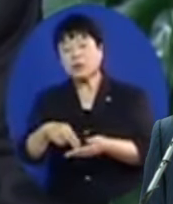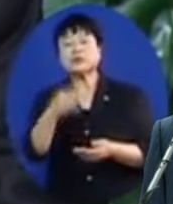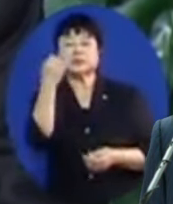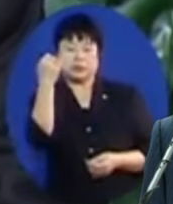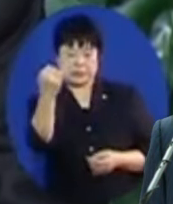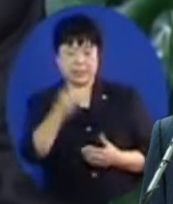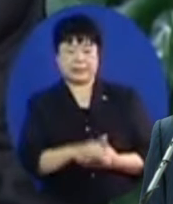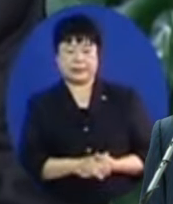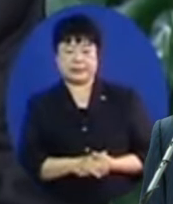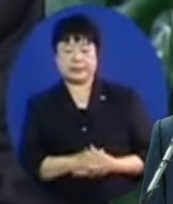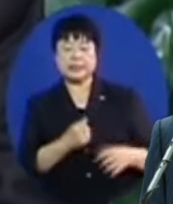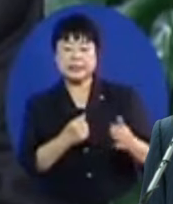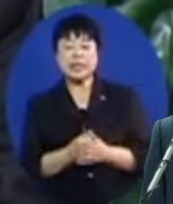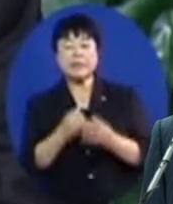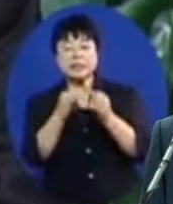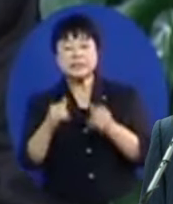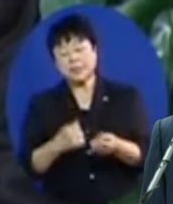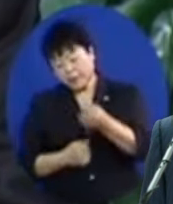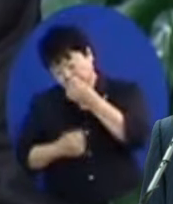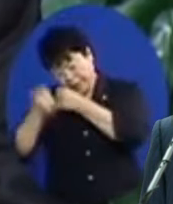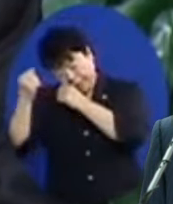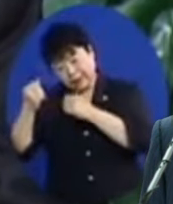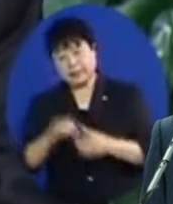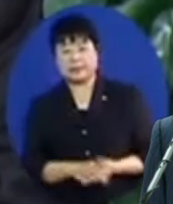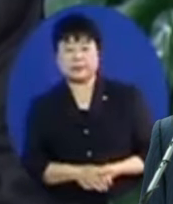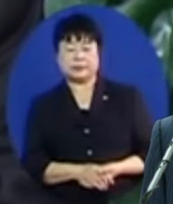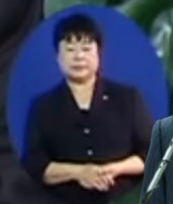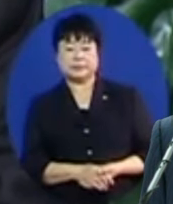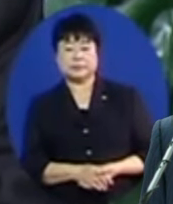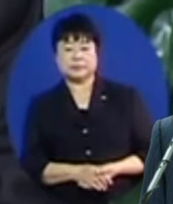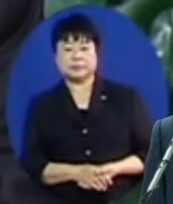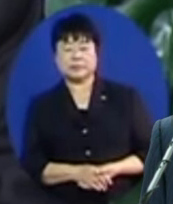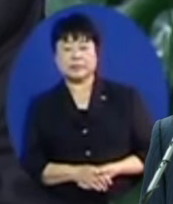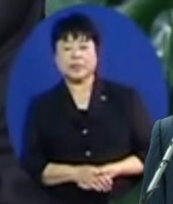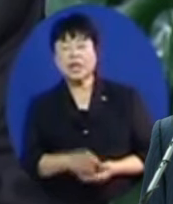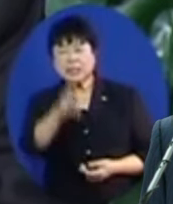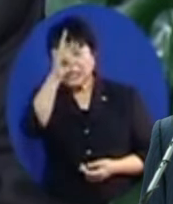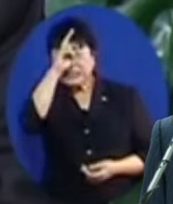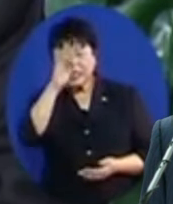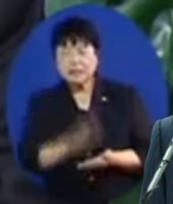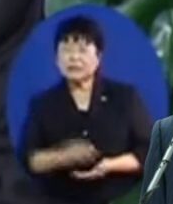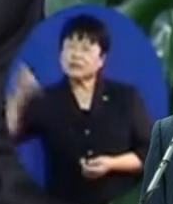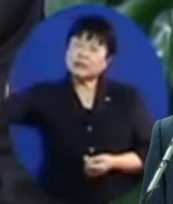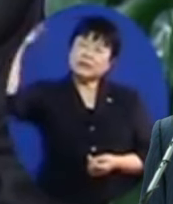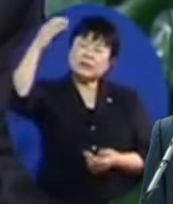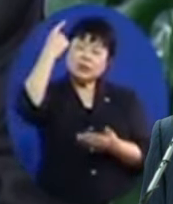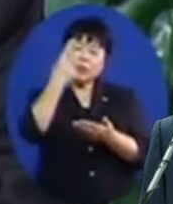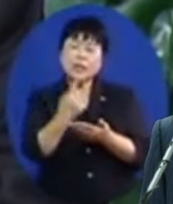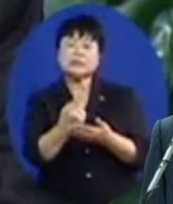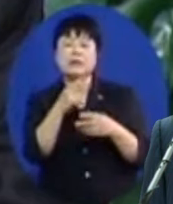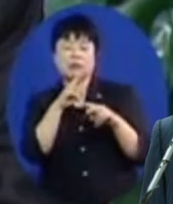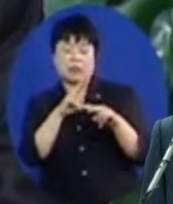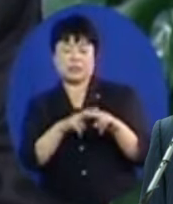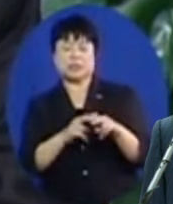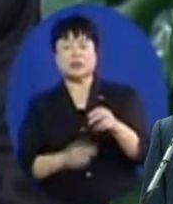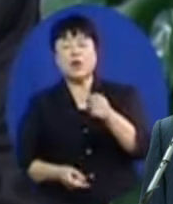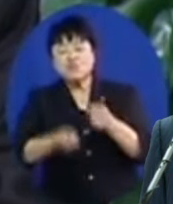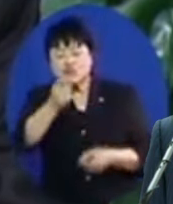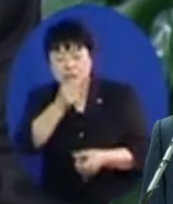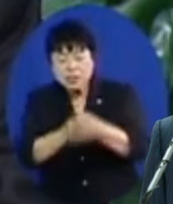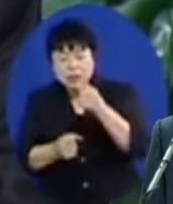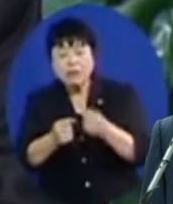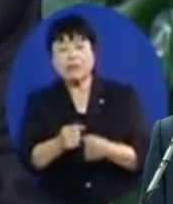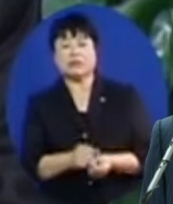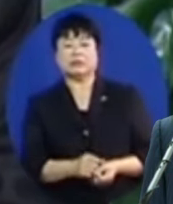것입니다. 그러므로 사람을 피해서 안 올 때 정오에 우물 기르러 왔습니다. 마음속에